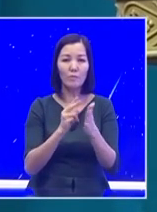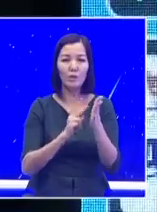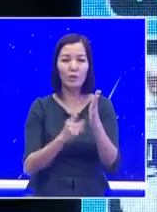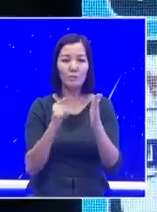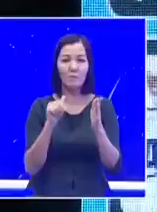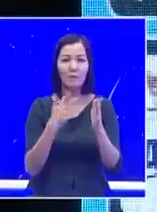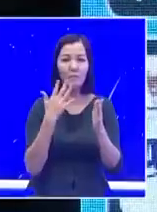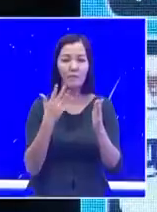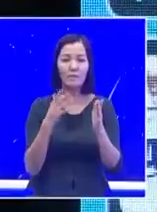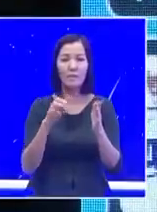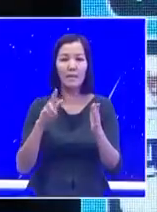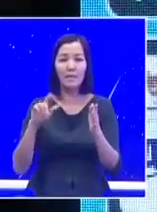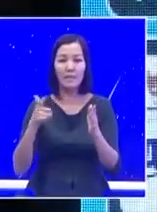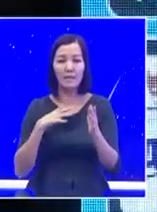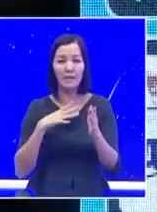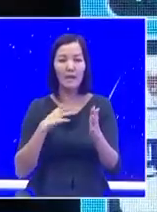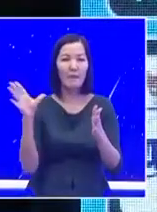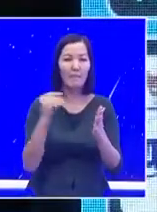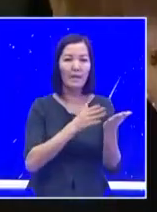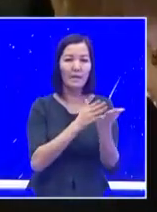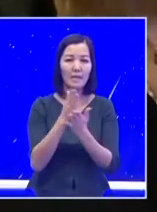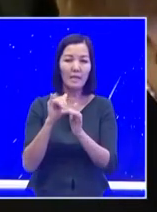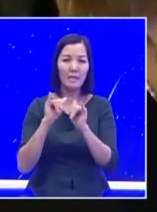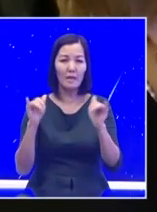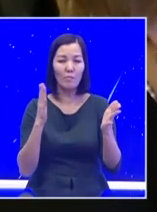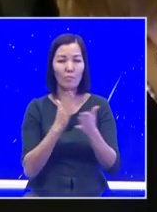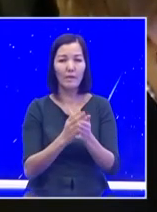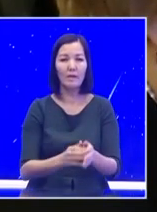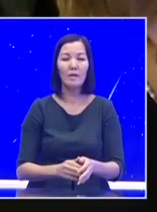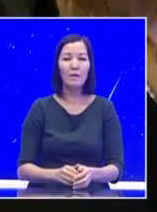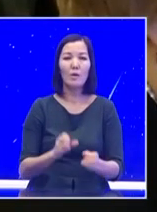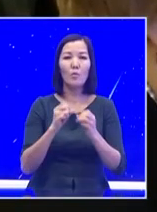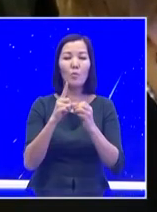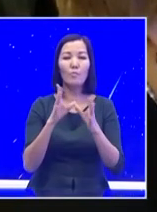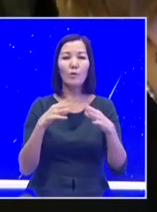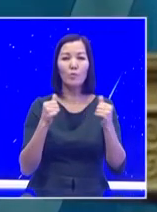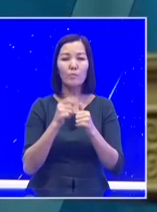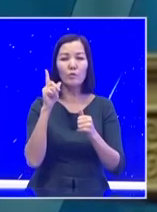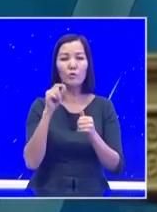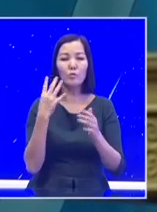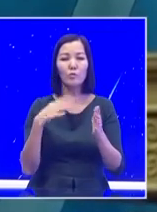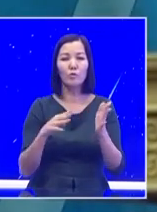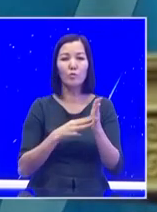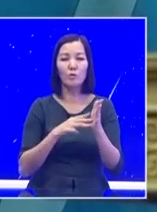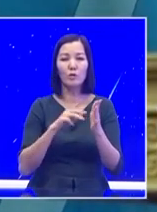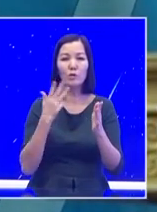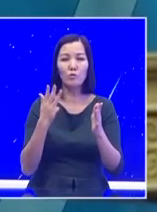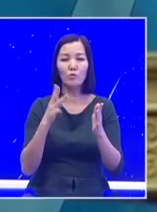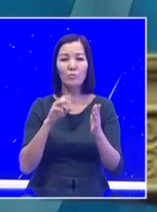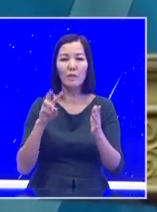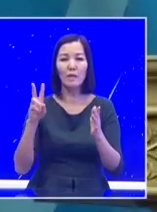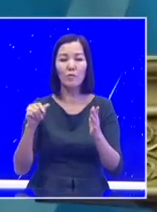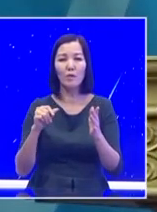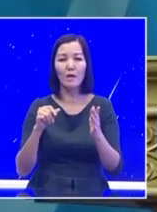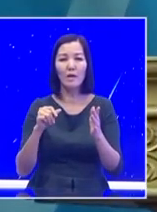71,5 миллиард қай салада да ілгерлеушілік байқалады. 11 отбасына 139-да 3 миллион теңгеге сатып алу